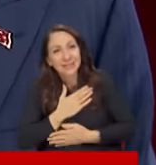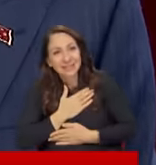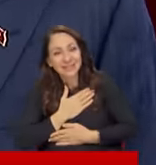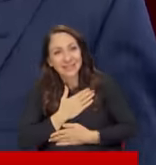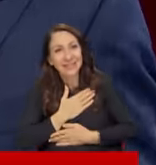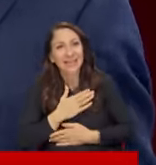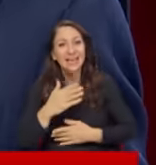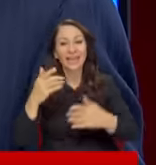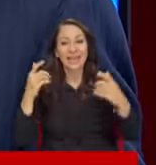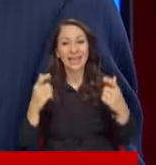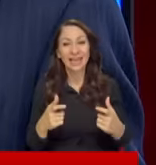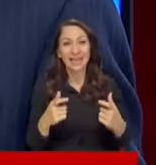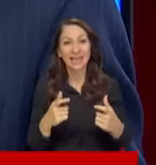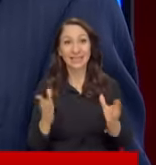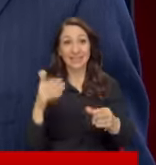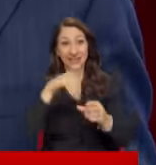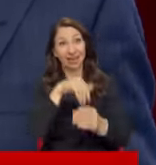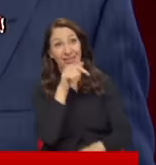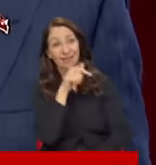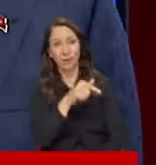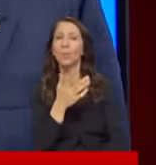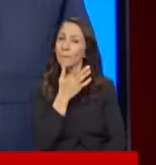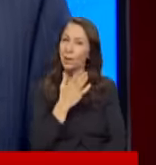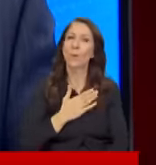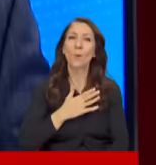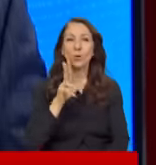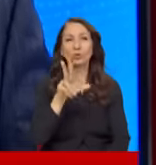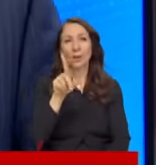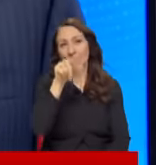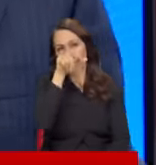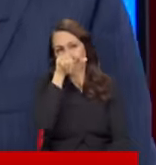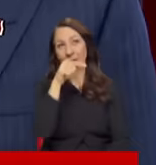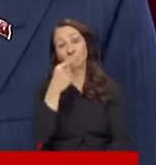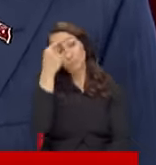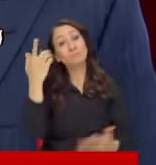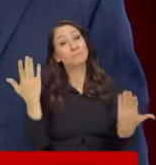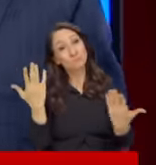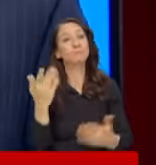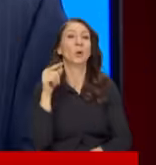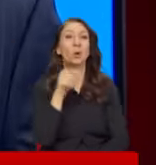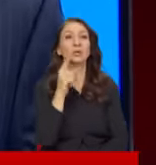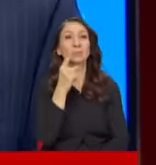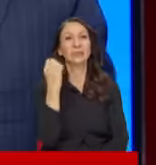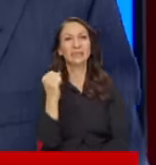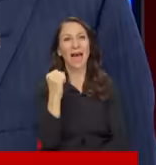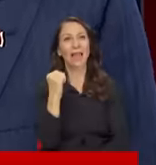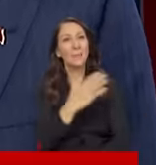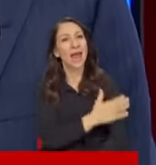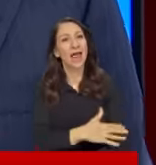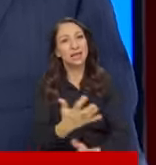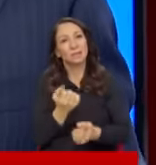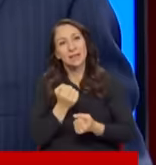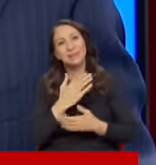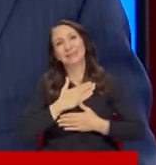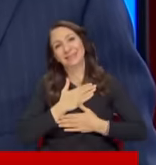yeri Eee sandıktır Onu da biliyorum 31 Mart umuyorum Orada da bir e sağlam bir helalleşmeye